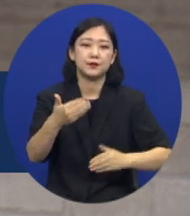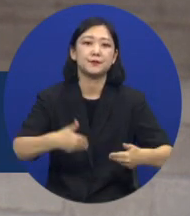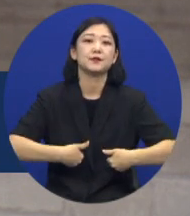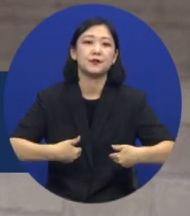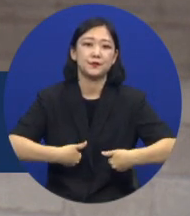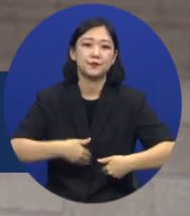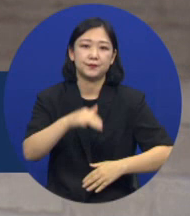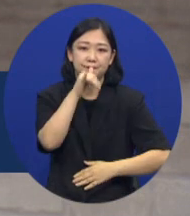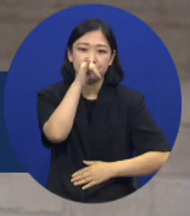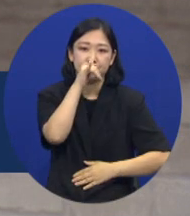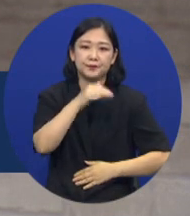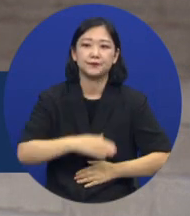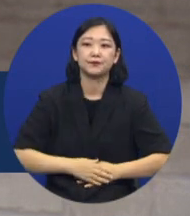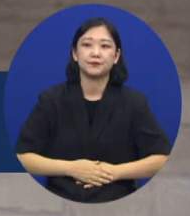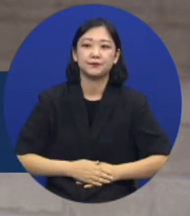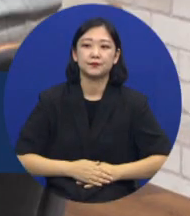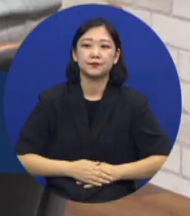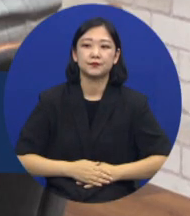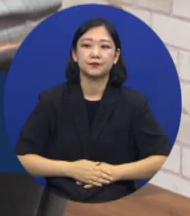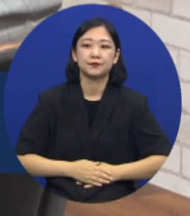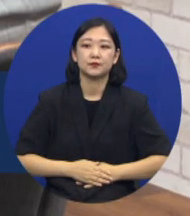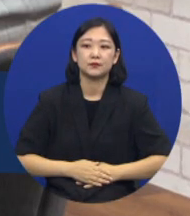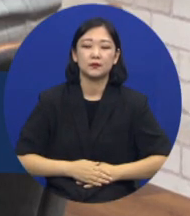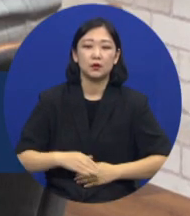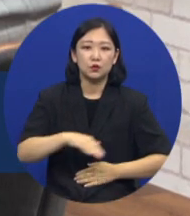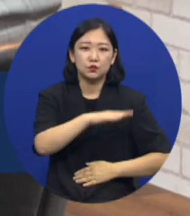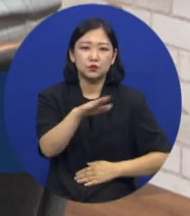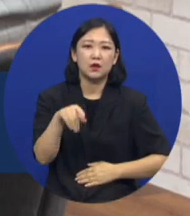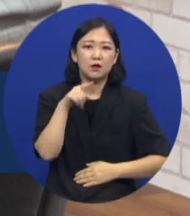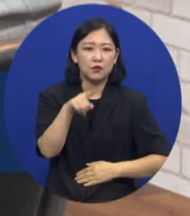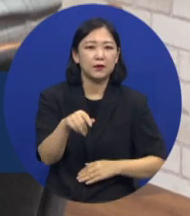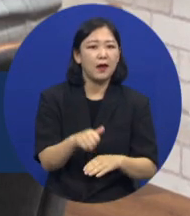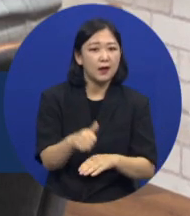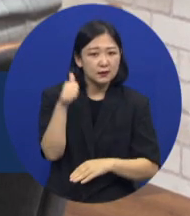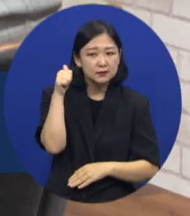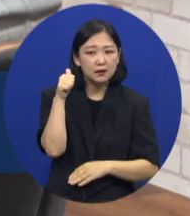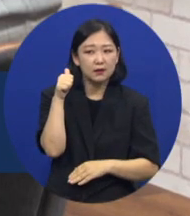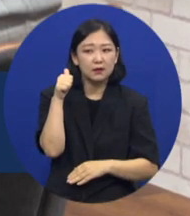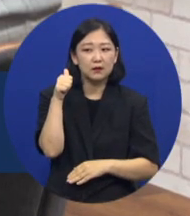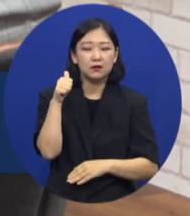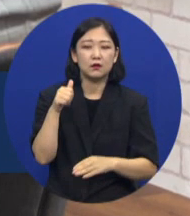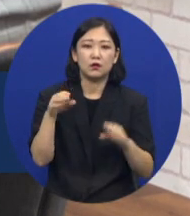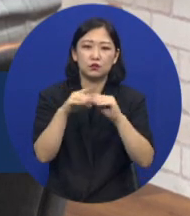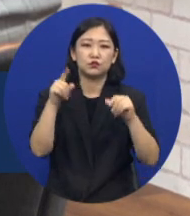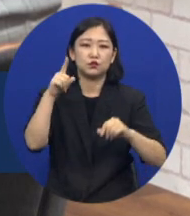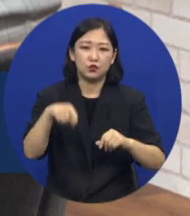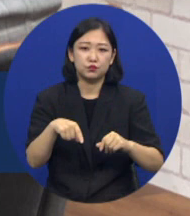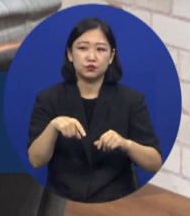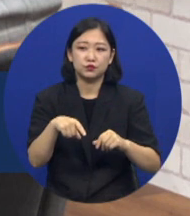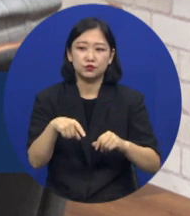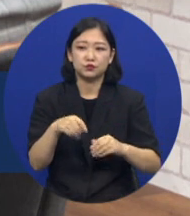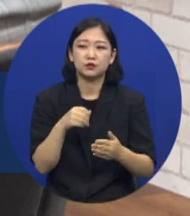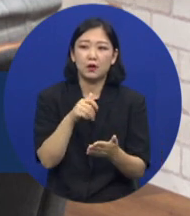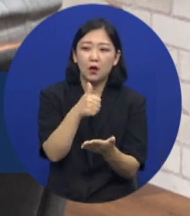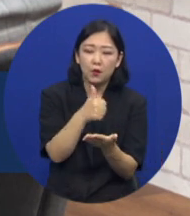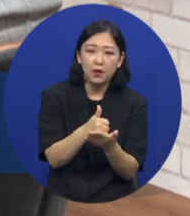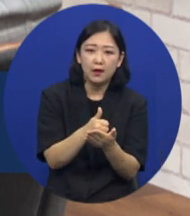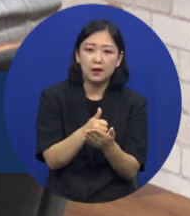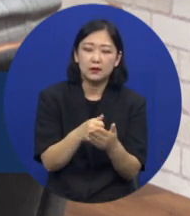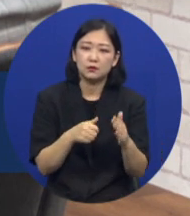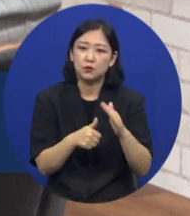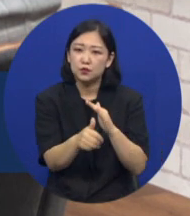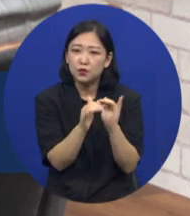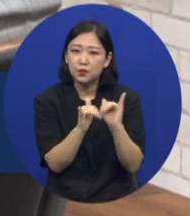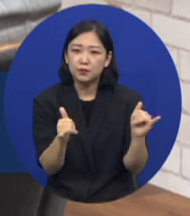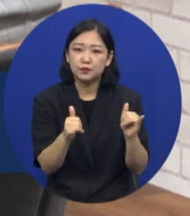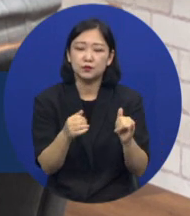있다 어 그리고 우리가 그렇게 하자 까지 국토부 차관과 언 내지도 바울이